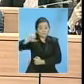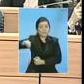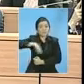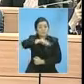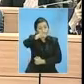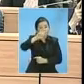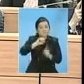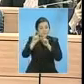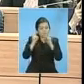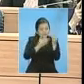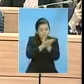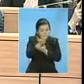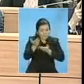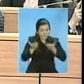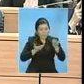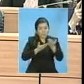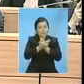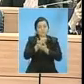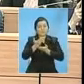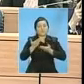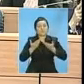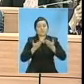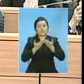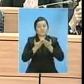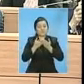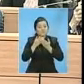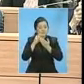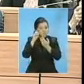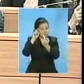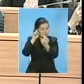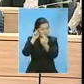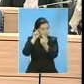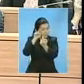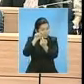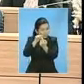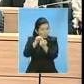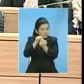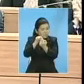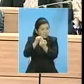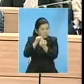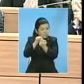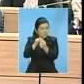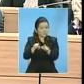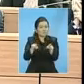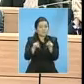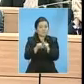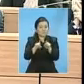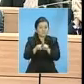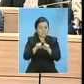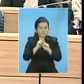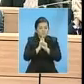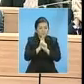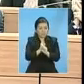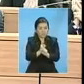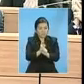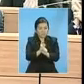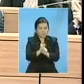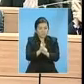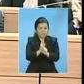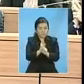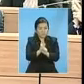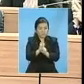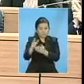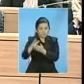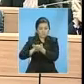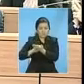ได้พูดคุยกันนะคะให้เป็นในแนวทางที่ตามหลักการที่พระปกเก